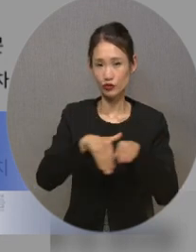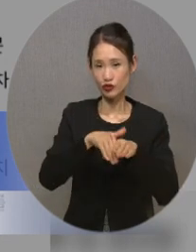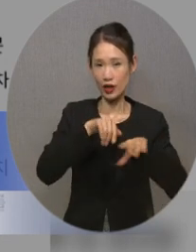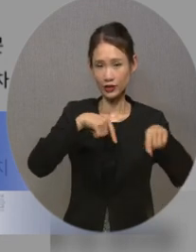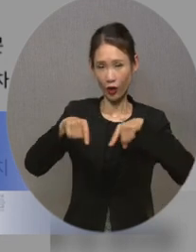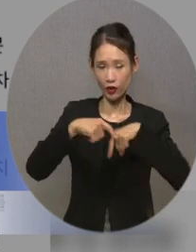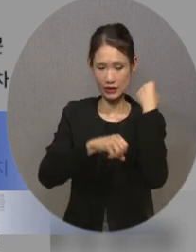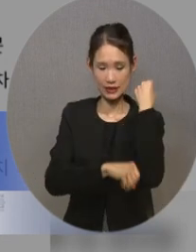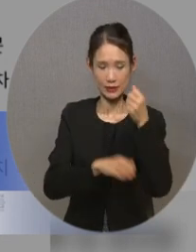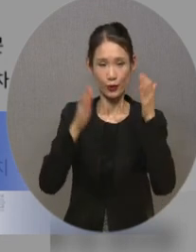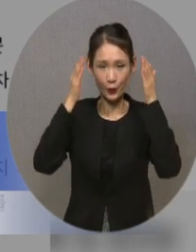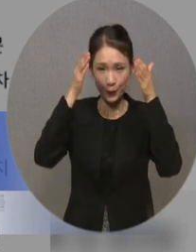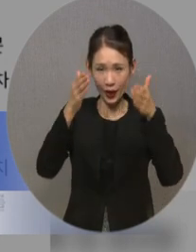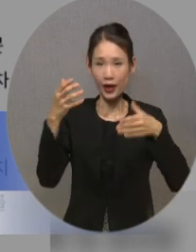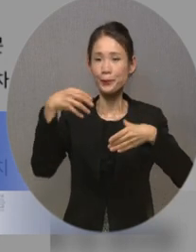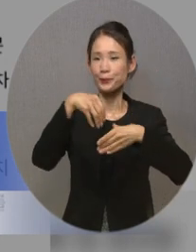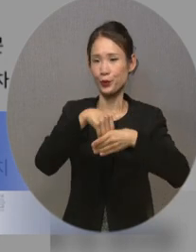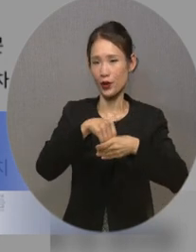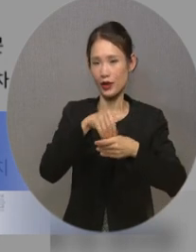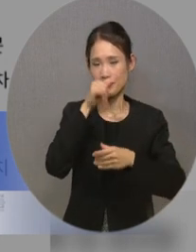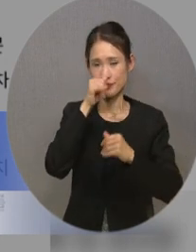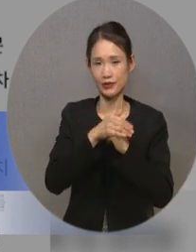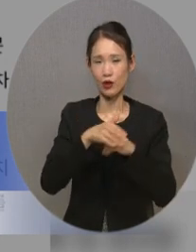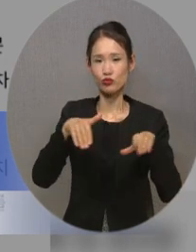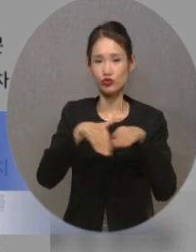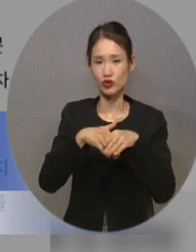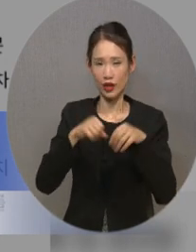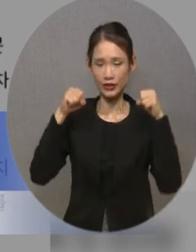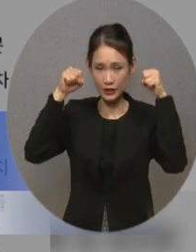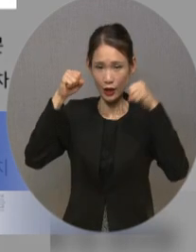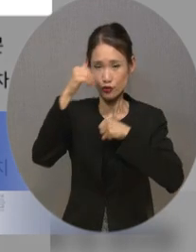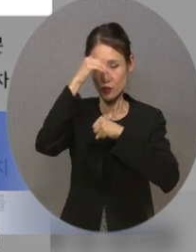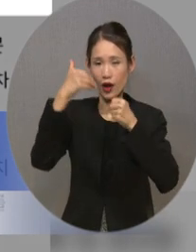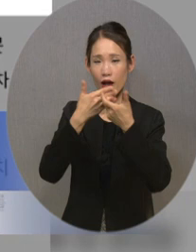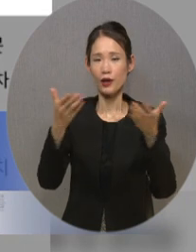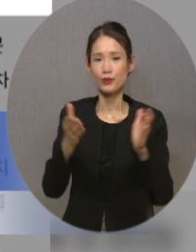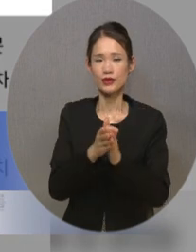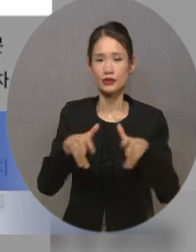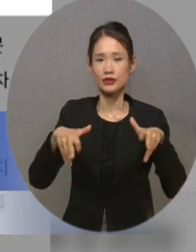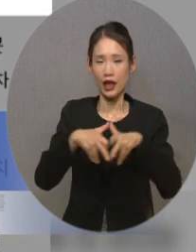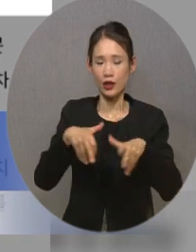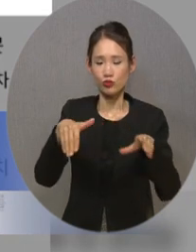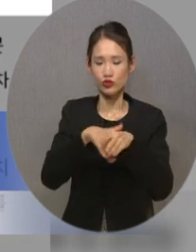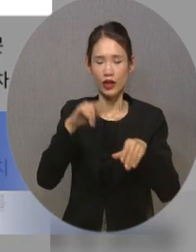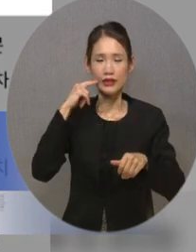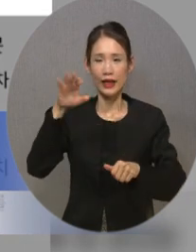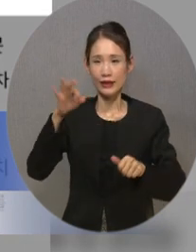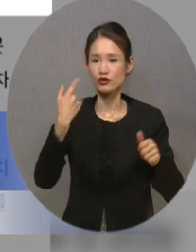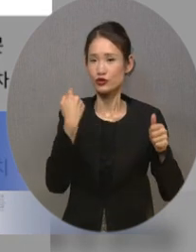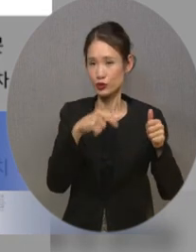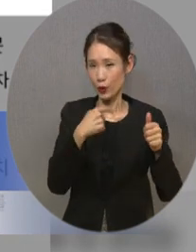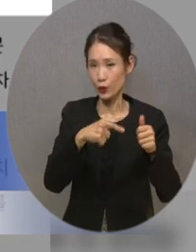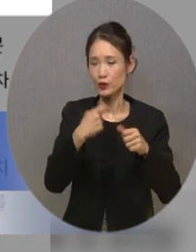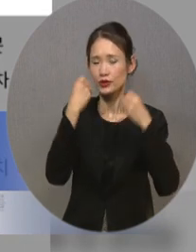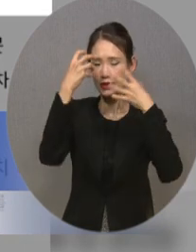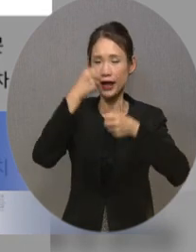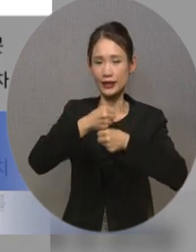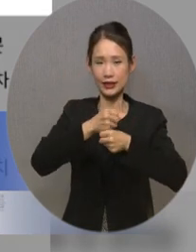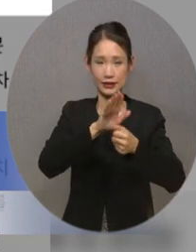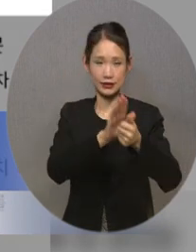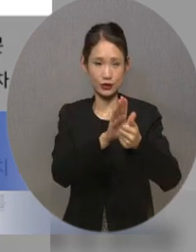기본 방향을 담고 있는데요 이에 따라 문체부는 장애인 문화예술교육과 장애 예술인의 창작 지원을